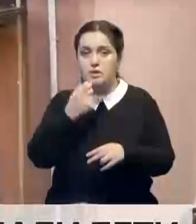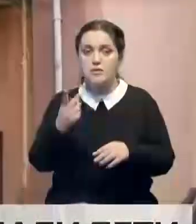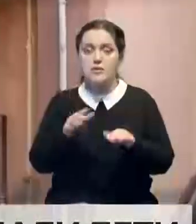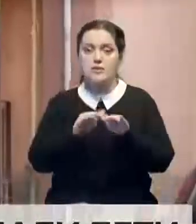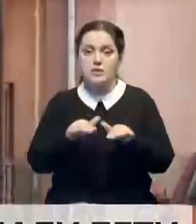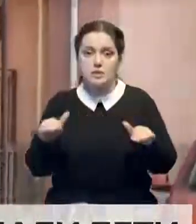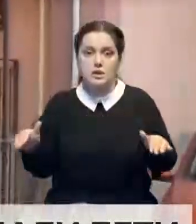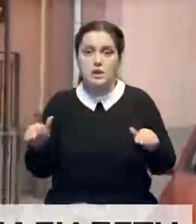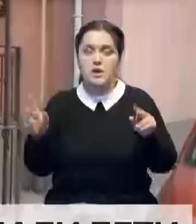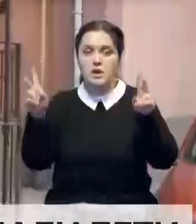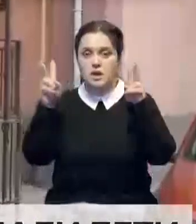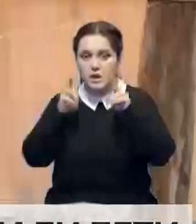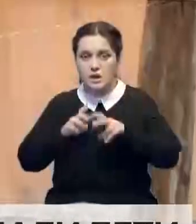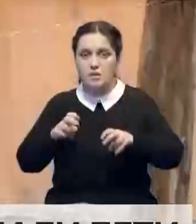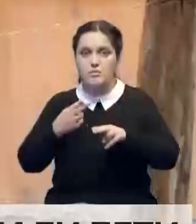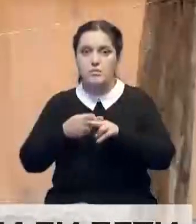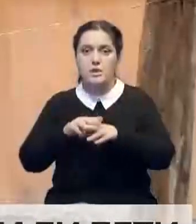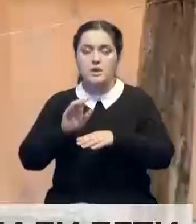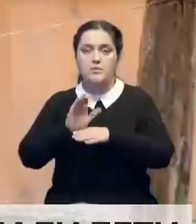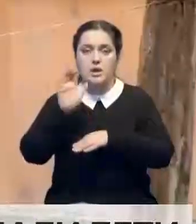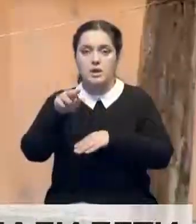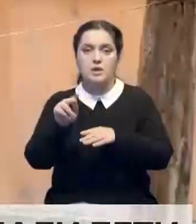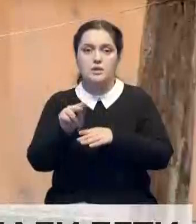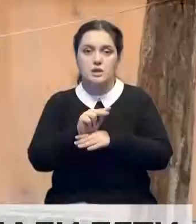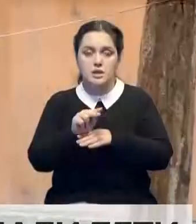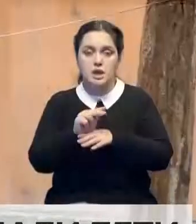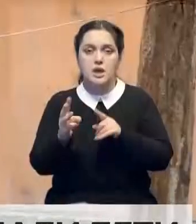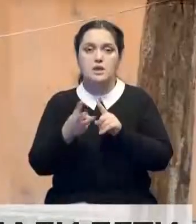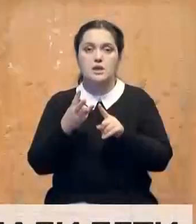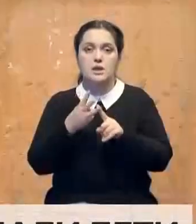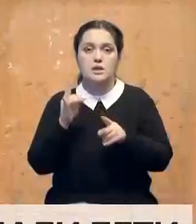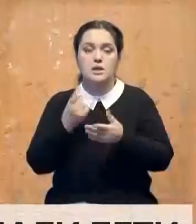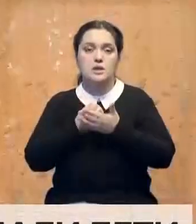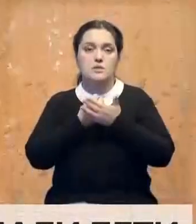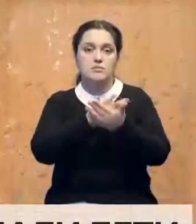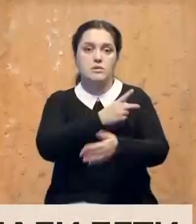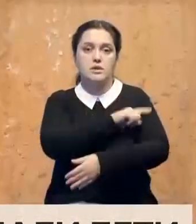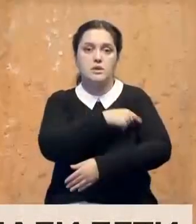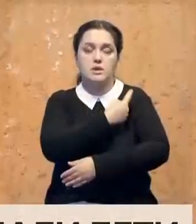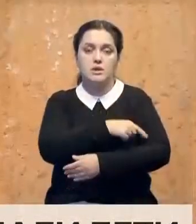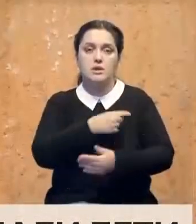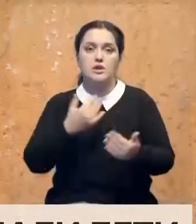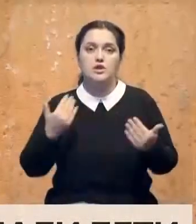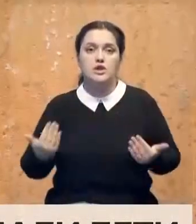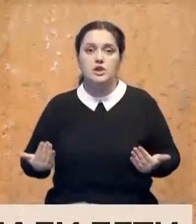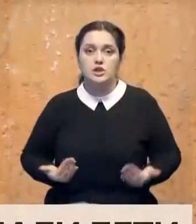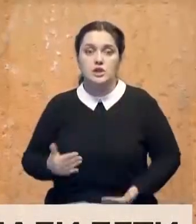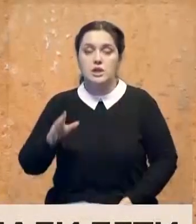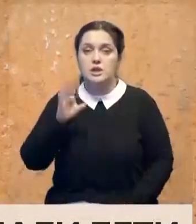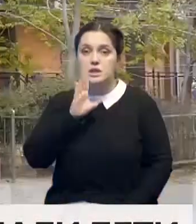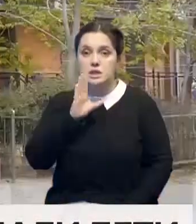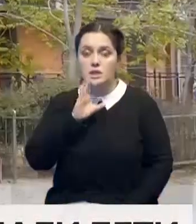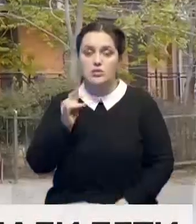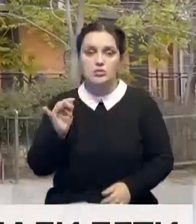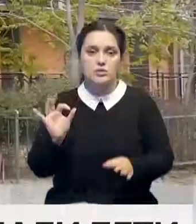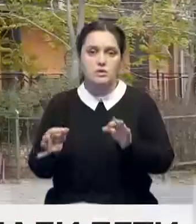итоге двоих взрослых и двоих детей врачи осмотрели и направили на амбулаторное лечение, а третьего ребенка госпитализировали. Сейчас в